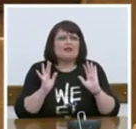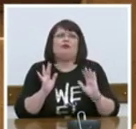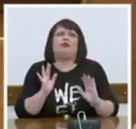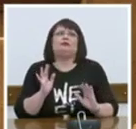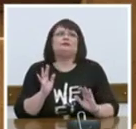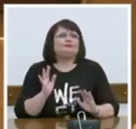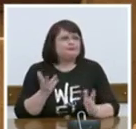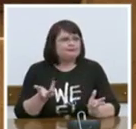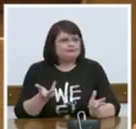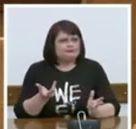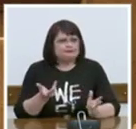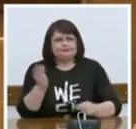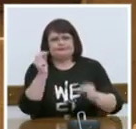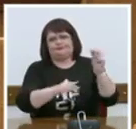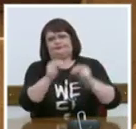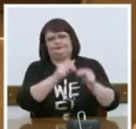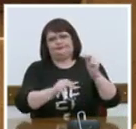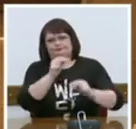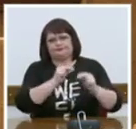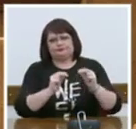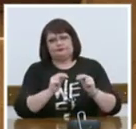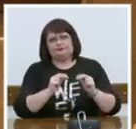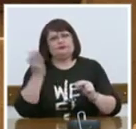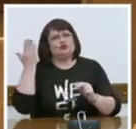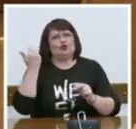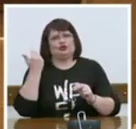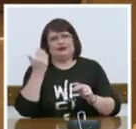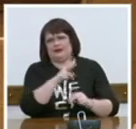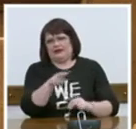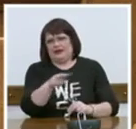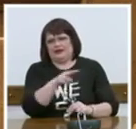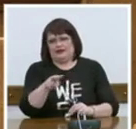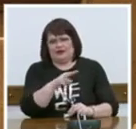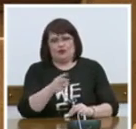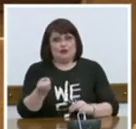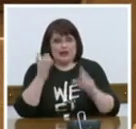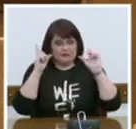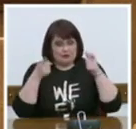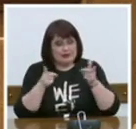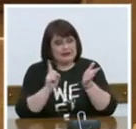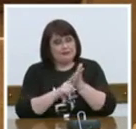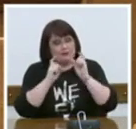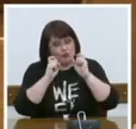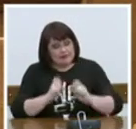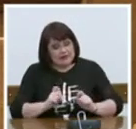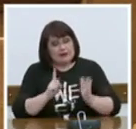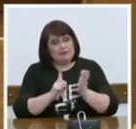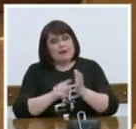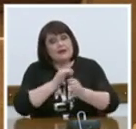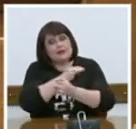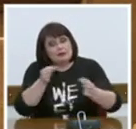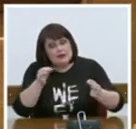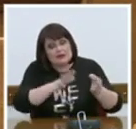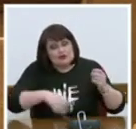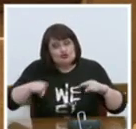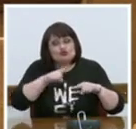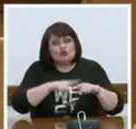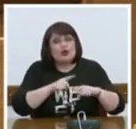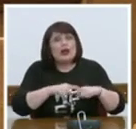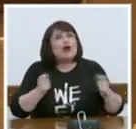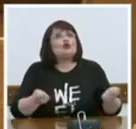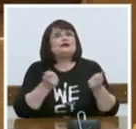την υπερψήφισαν στα κοινοβούλια και των δύο χωρών. Οφείλει η Νέα Δημοκρατία να εξηγήσει στον ελληνικό λαό τον πάντοτε